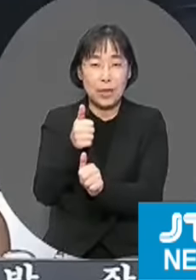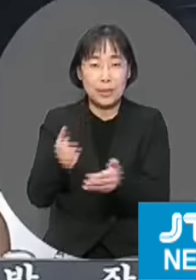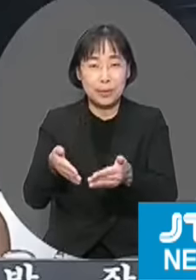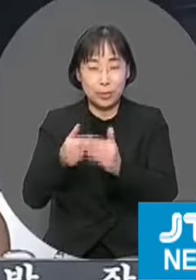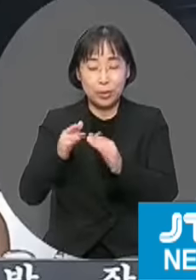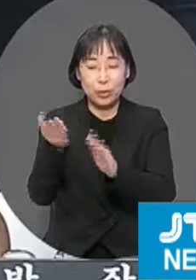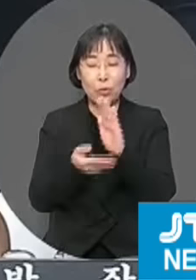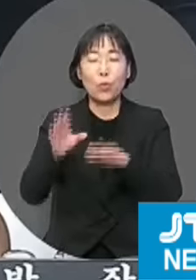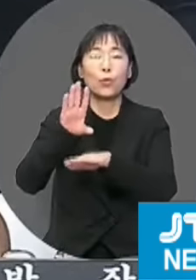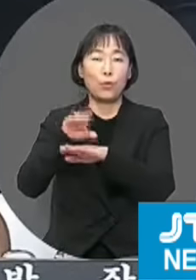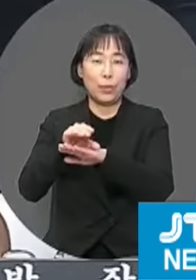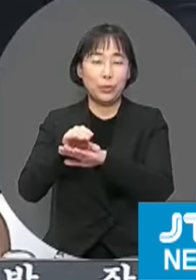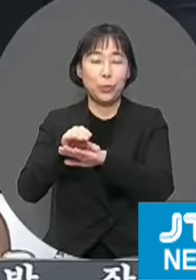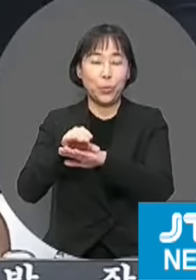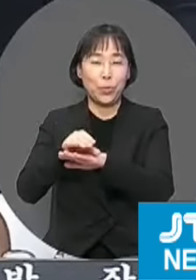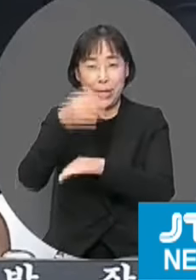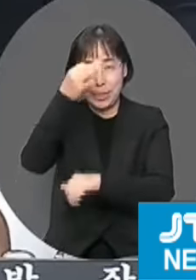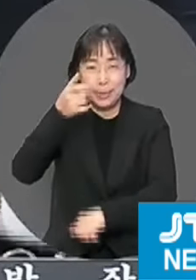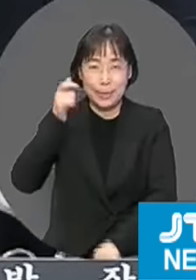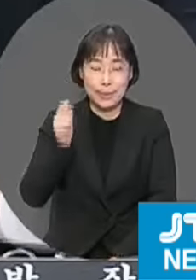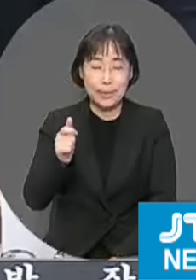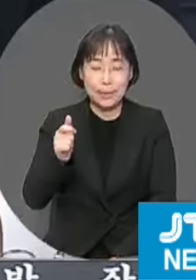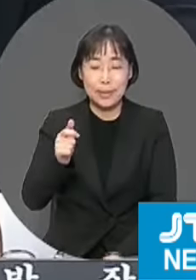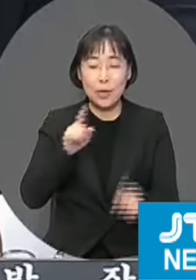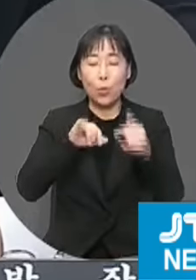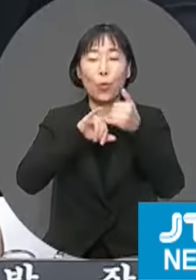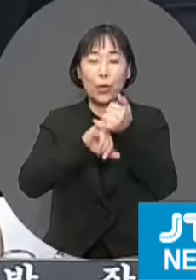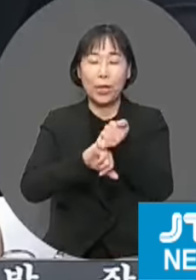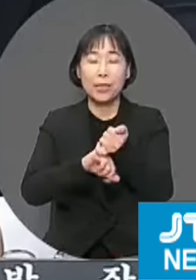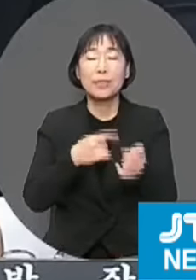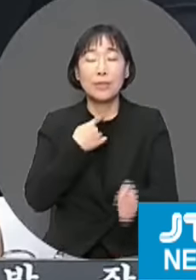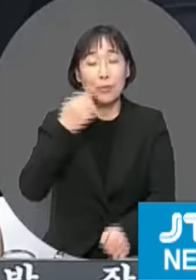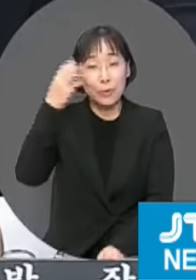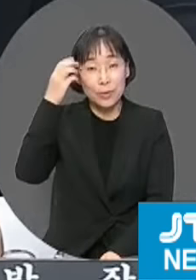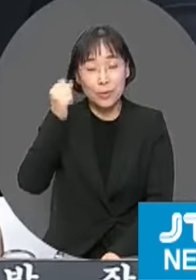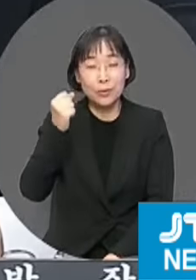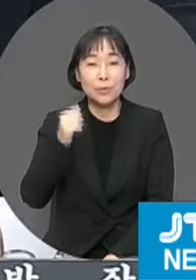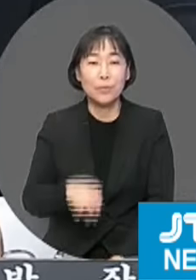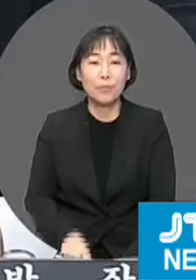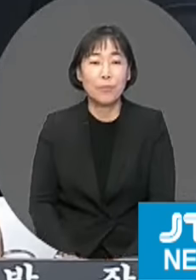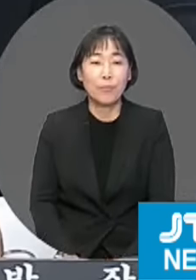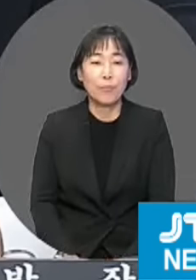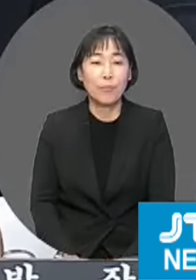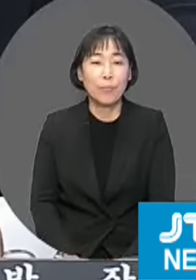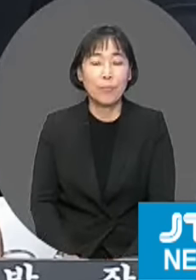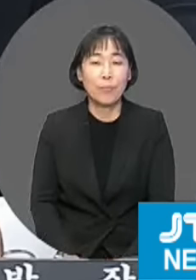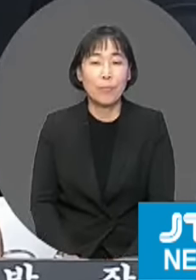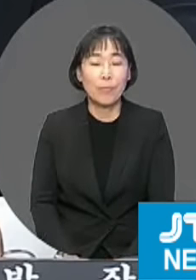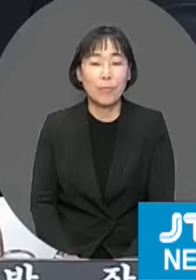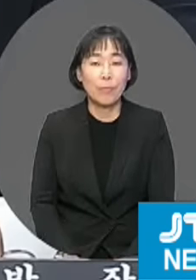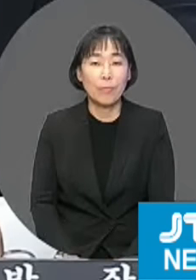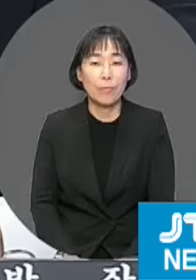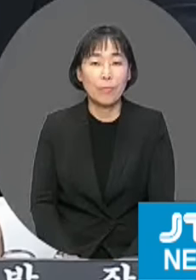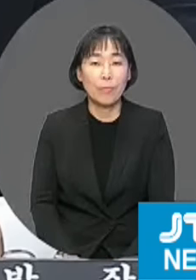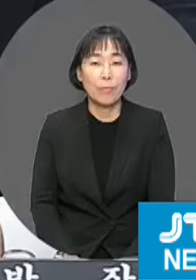기능을 강화하겠다 그런 내용이 있었던 걸로 뭐 혹시 대선 때 유명했던 그 59초 쇼츠라는 걸 보신 적 있나요? KBS 때 한